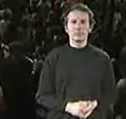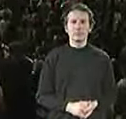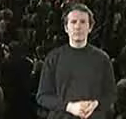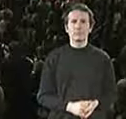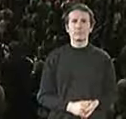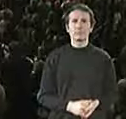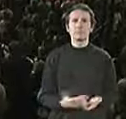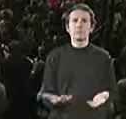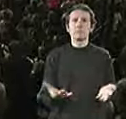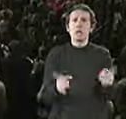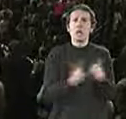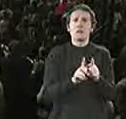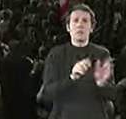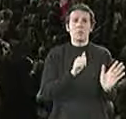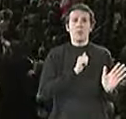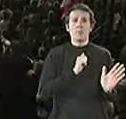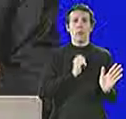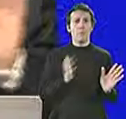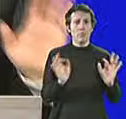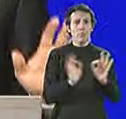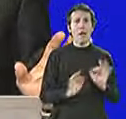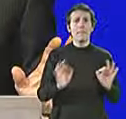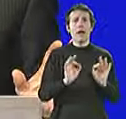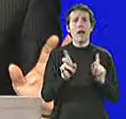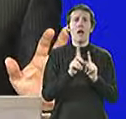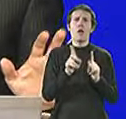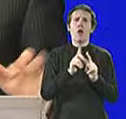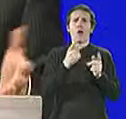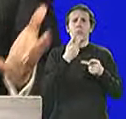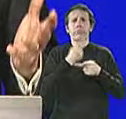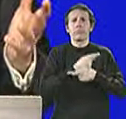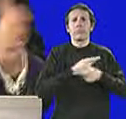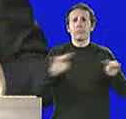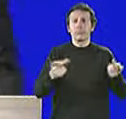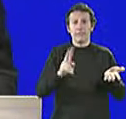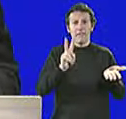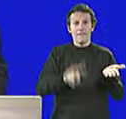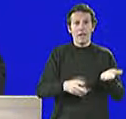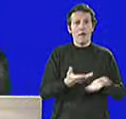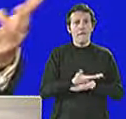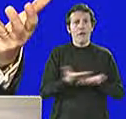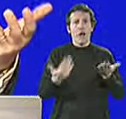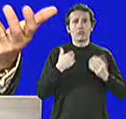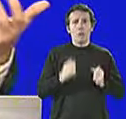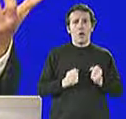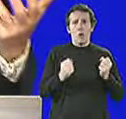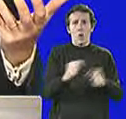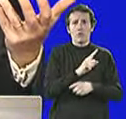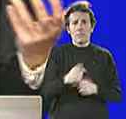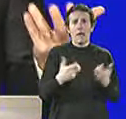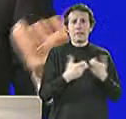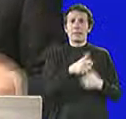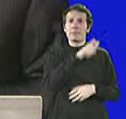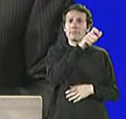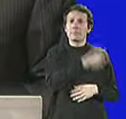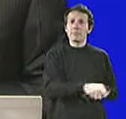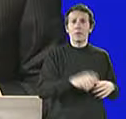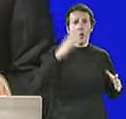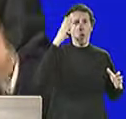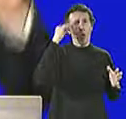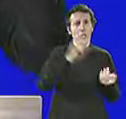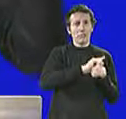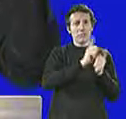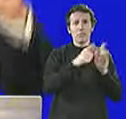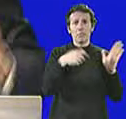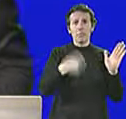Ce n'est pas non plus moi qui ai déclaré, je n'aurais pas osé. Franchement, vous imaginez François Hollande, président de la République,